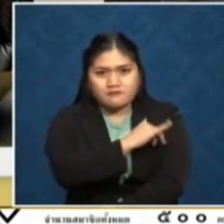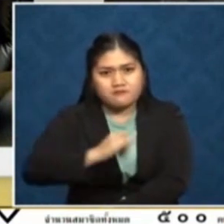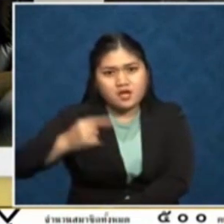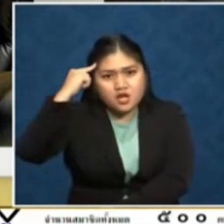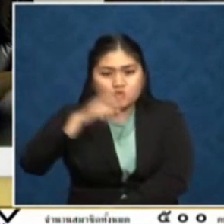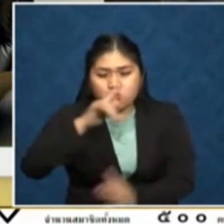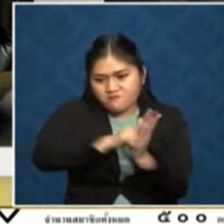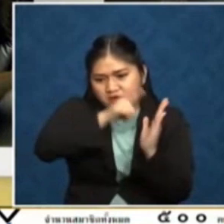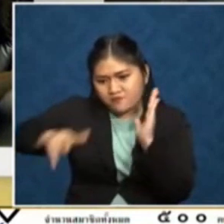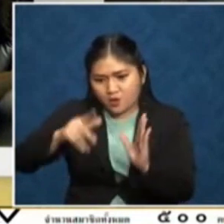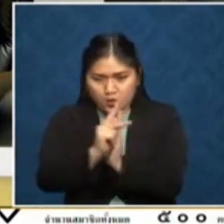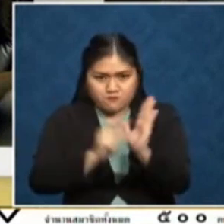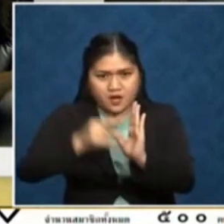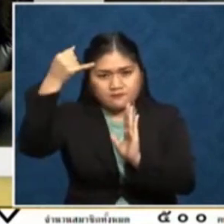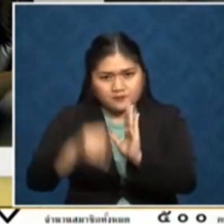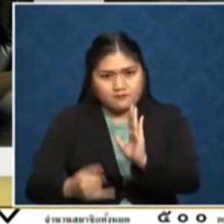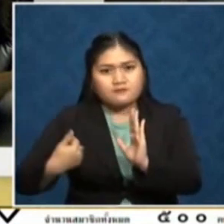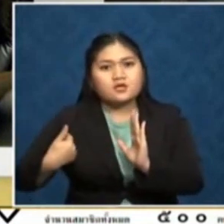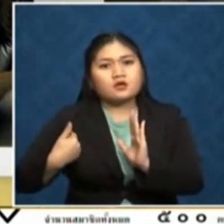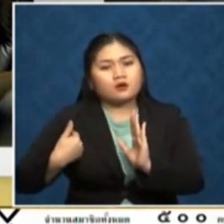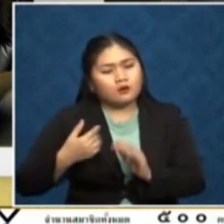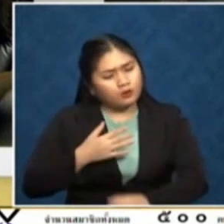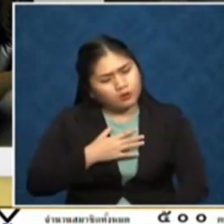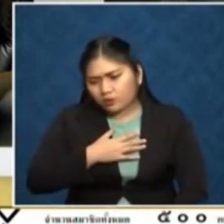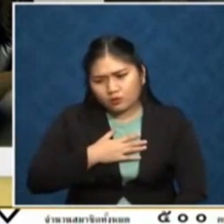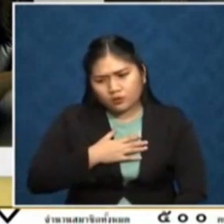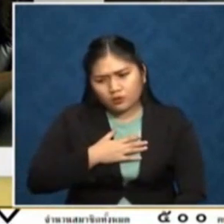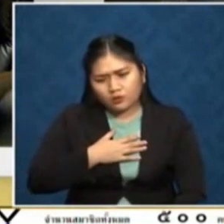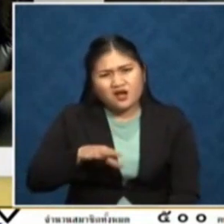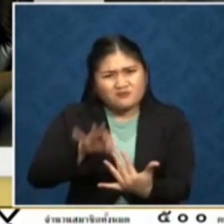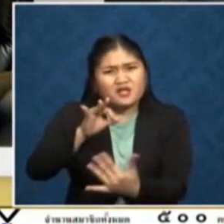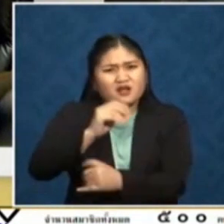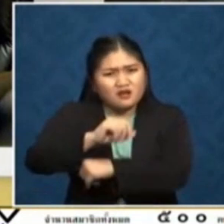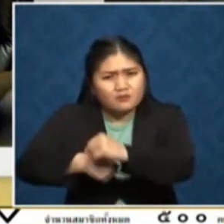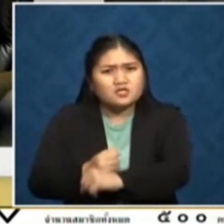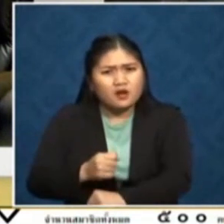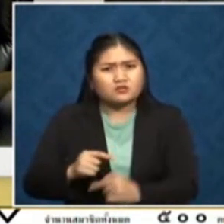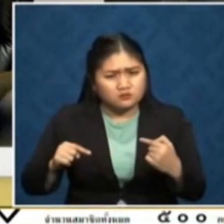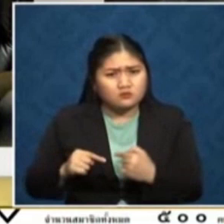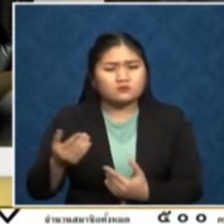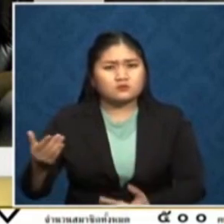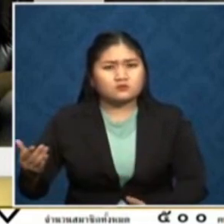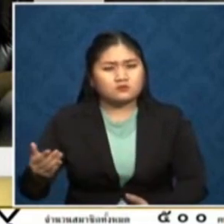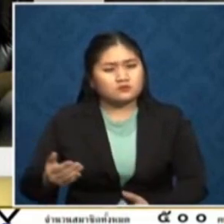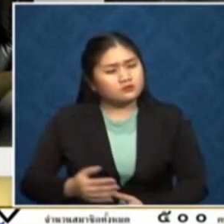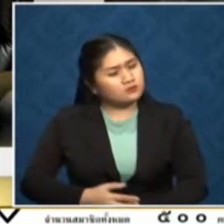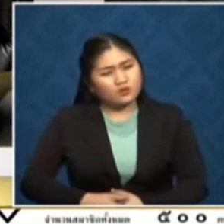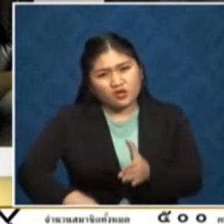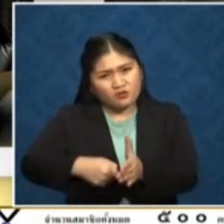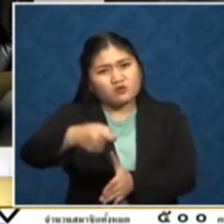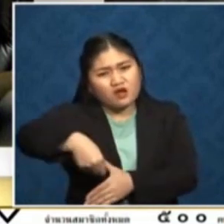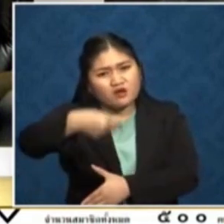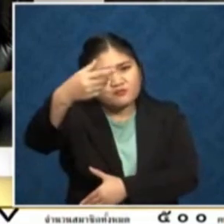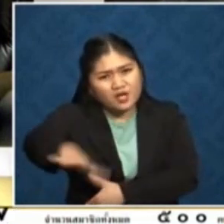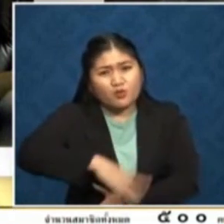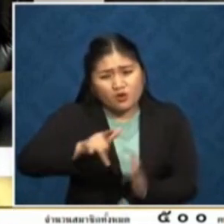หน้าไม่ตรงปกนะครับและใช้คำพูดหยาบคายเสียดสีว่าเป็นสาวประเภท2จะต้องระวังเป็นพิเศษเพราะกลัวข้ามประเทศไปแล้วจะ